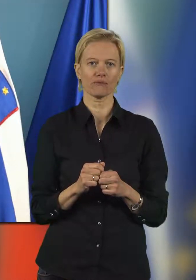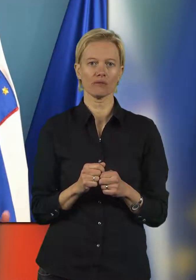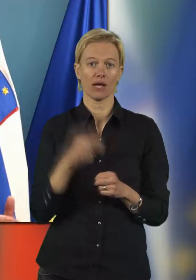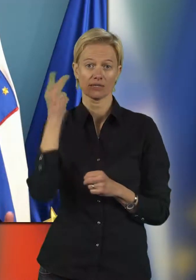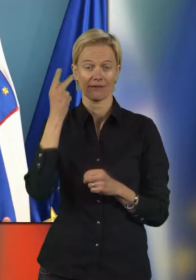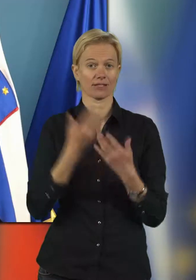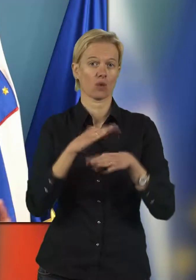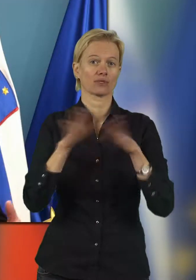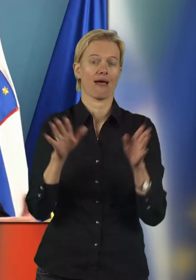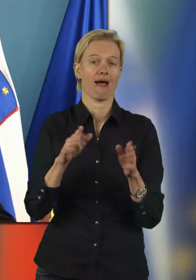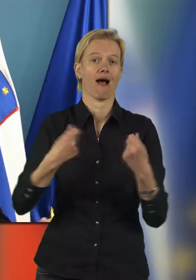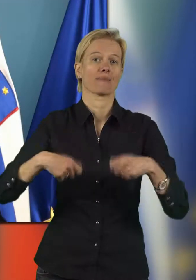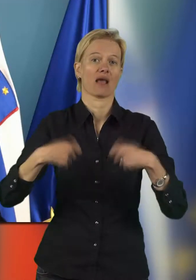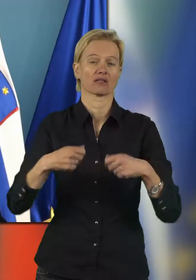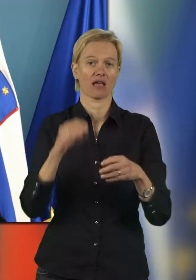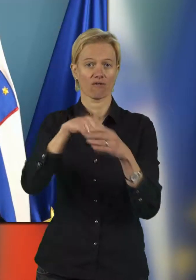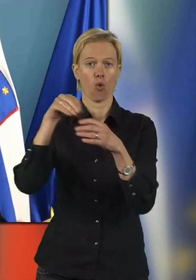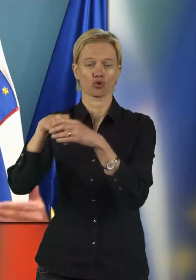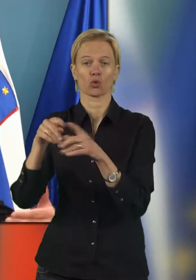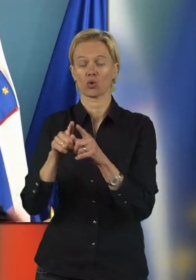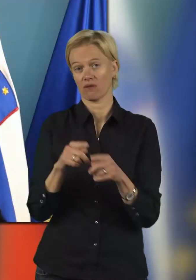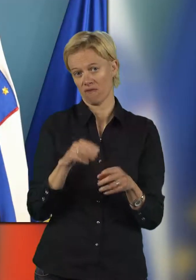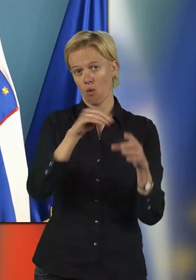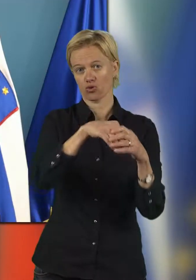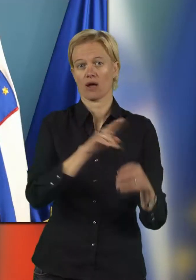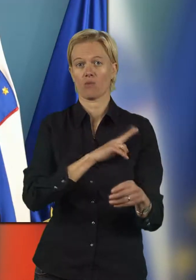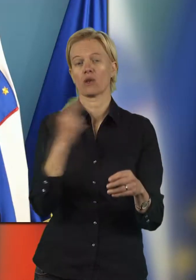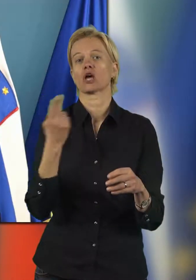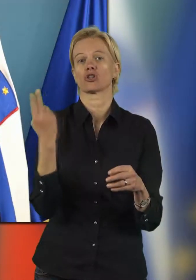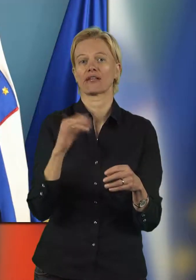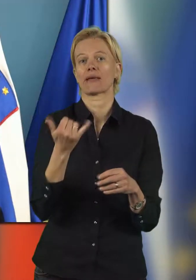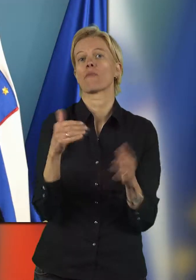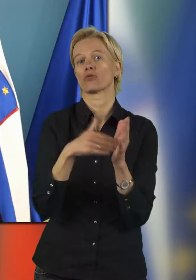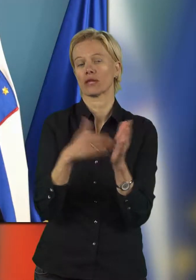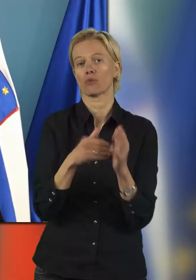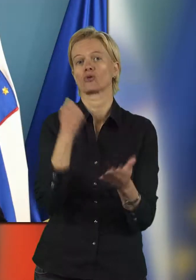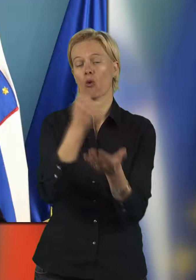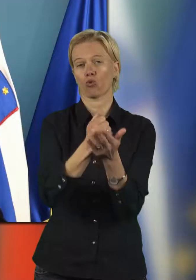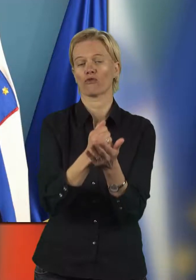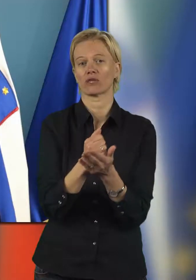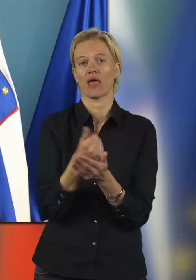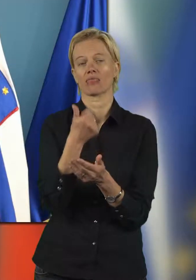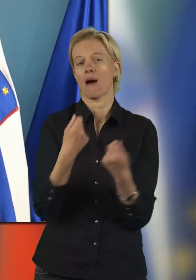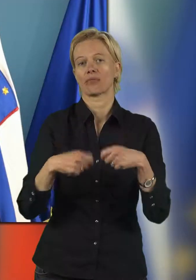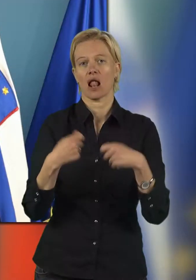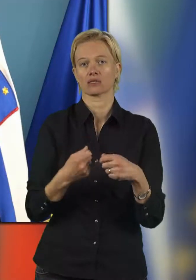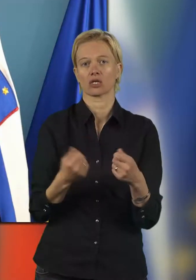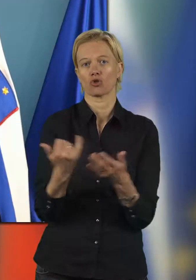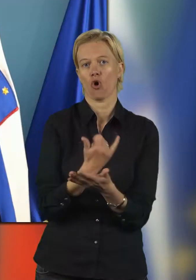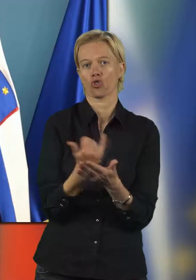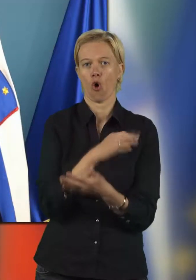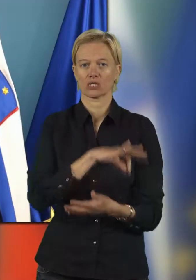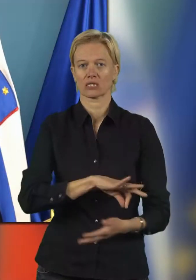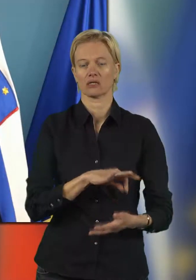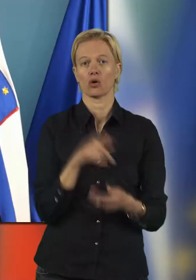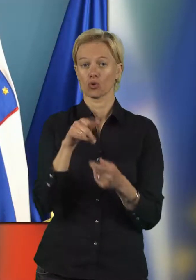In seveda za vse kapitalske vložke, tudi za vložek Republike Slovenije, je potrebno zagotoviti nek kapitalski